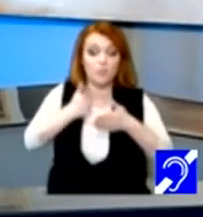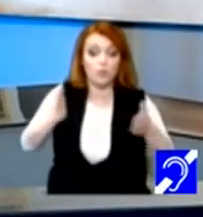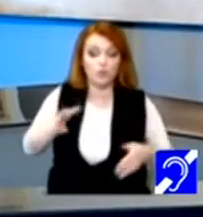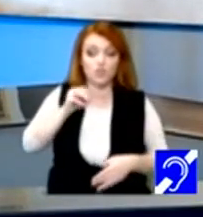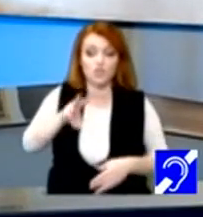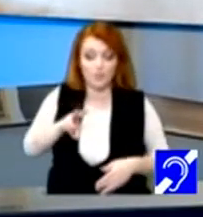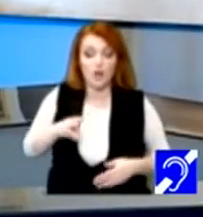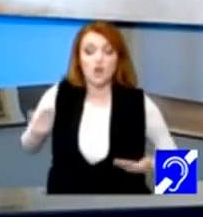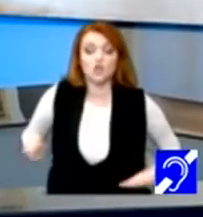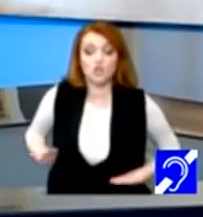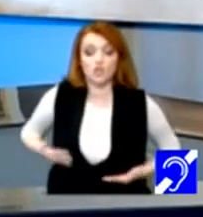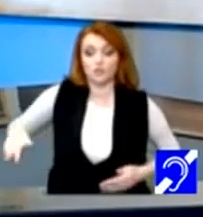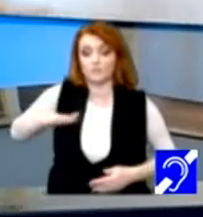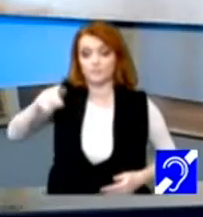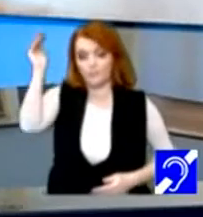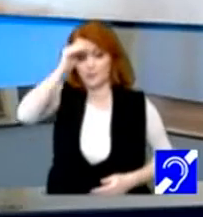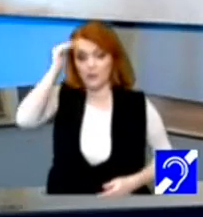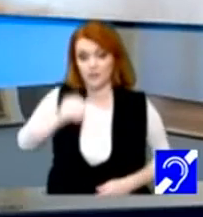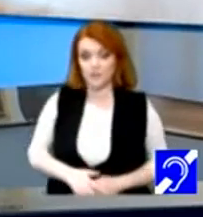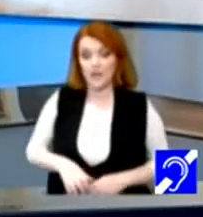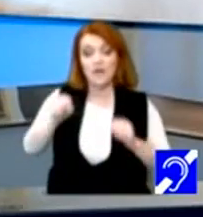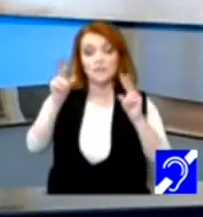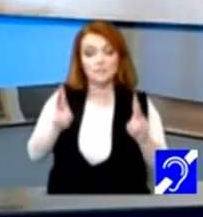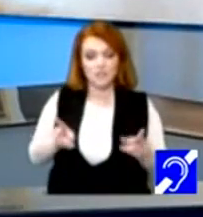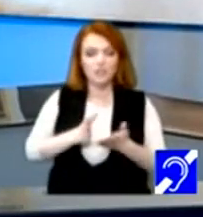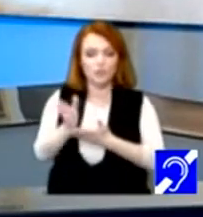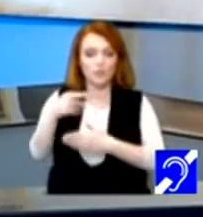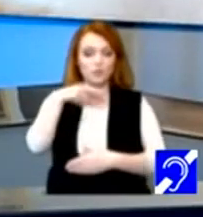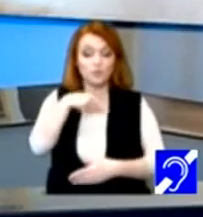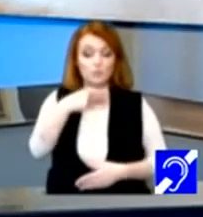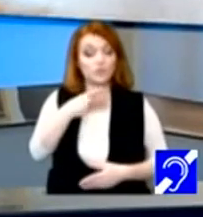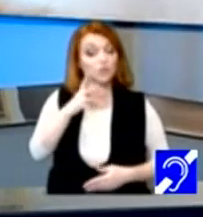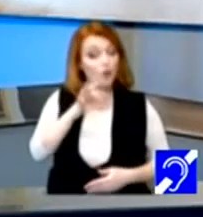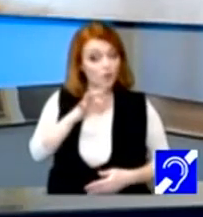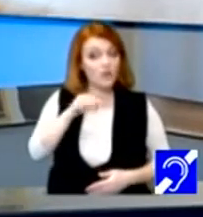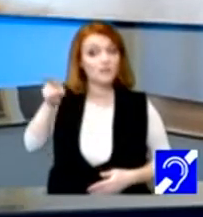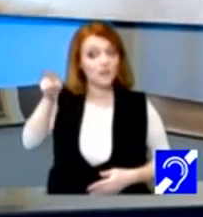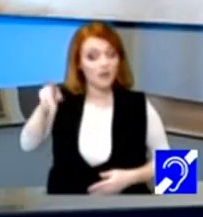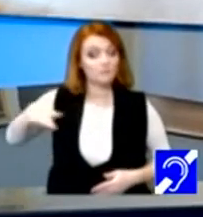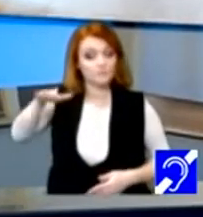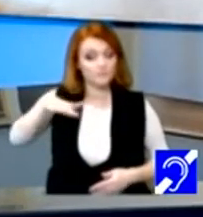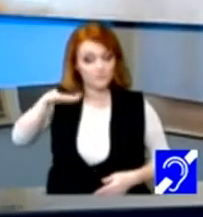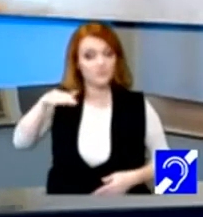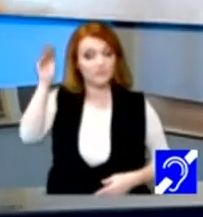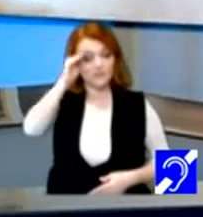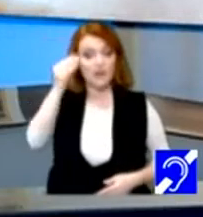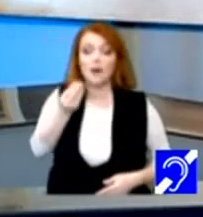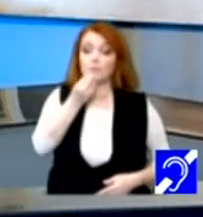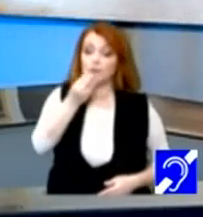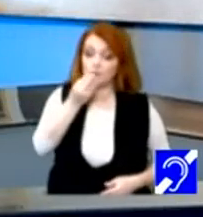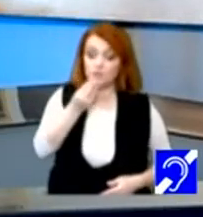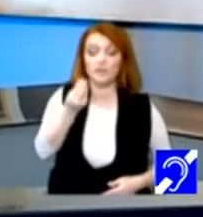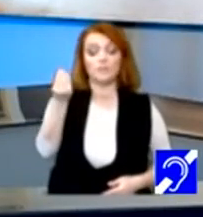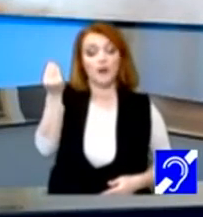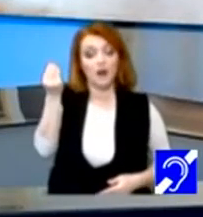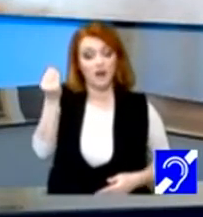decât a celor din regiunea transnistriană. Analiștii economici atrag însă atenția că în stânga Nistrului, prețurile la produsele alimentare și tarifele